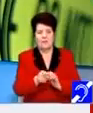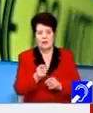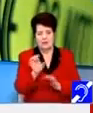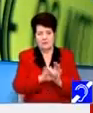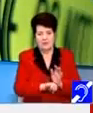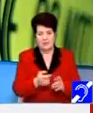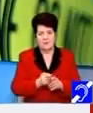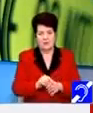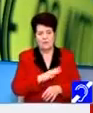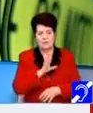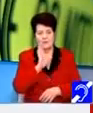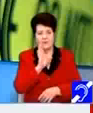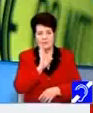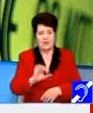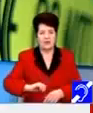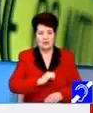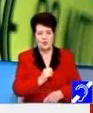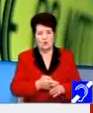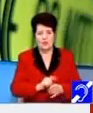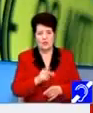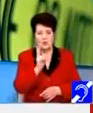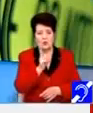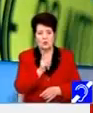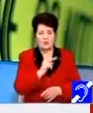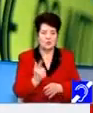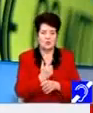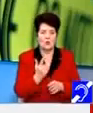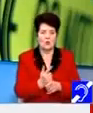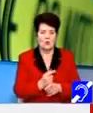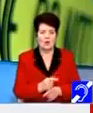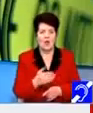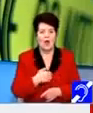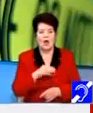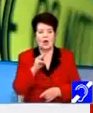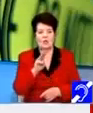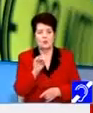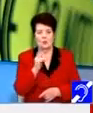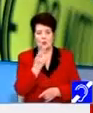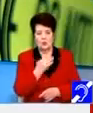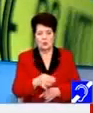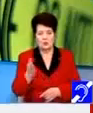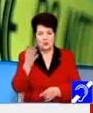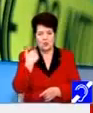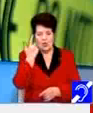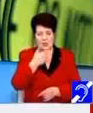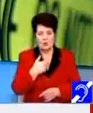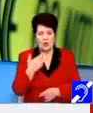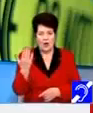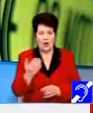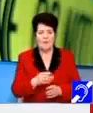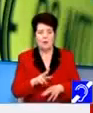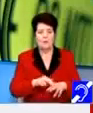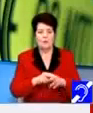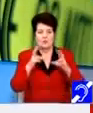prin parc. Femeia fusese înjunghiată de cel puțin 20 de ori în partea superioară a trunchiului, pe brațe și în zona capului. Polițiștii